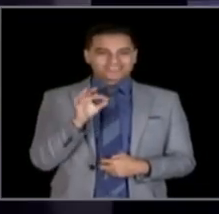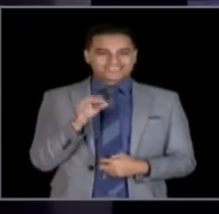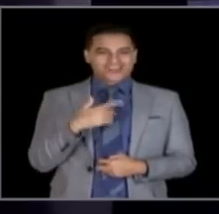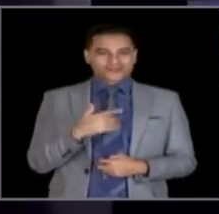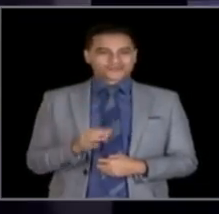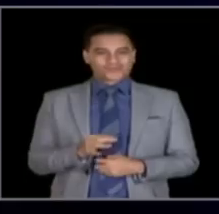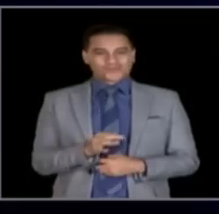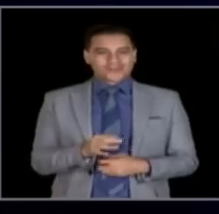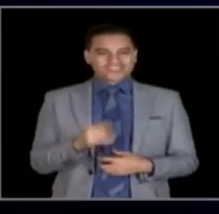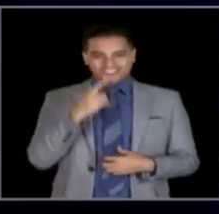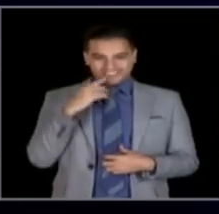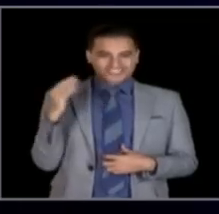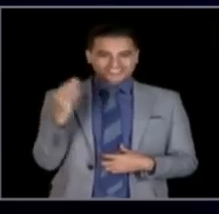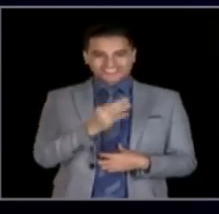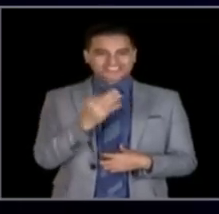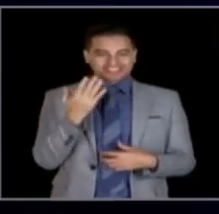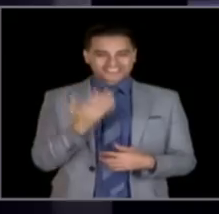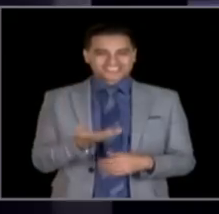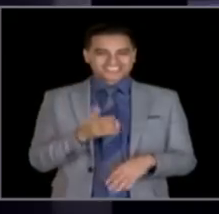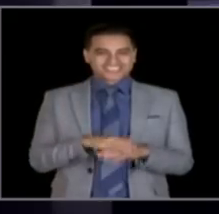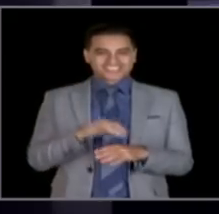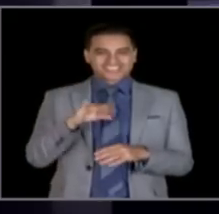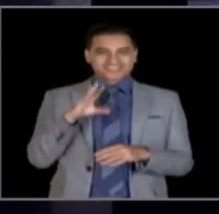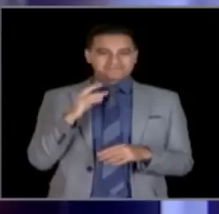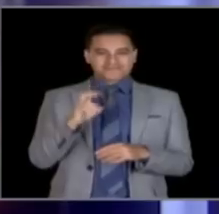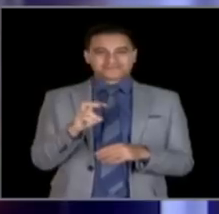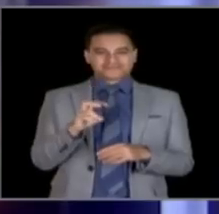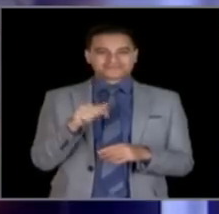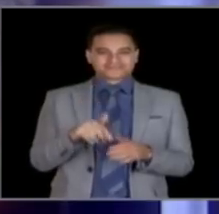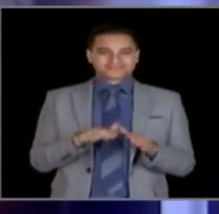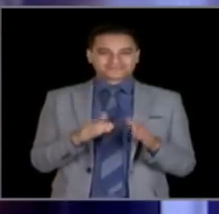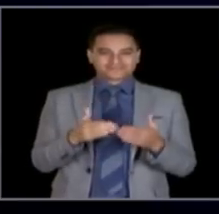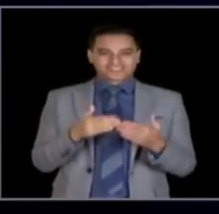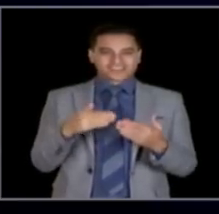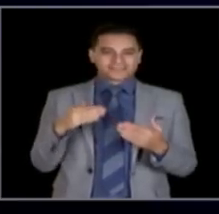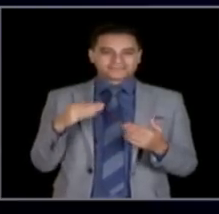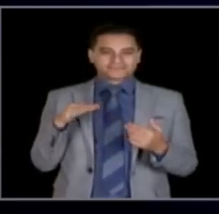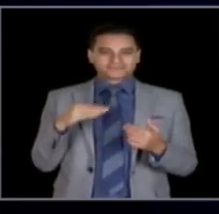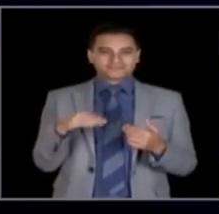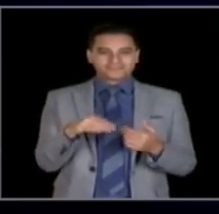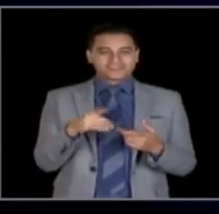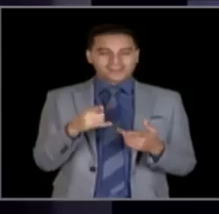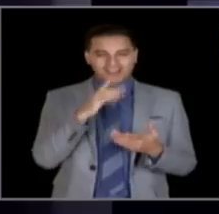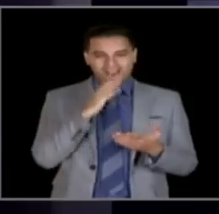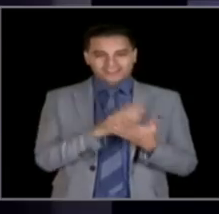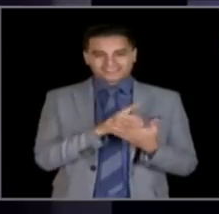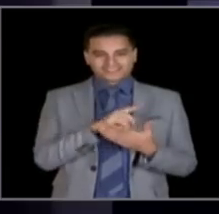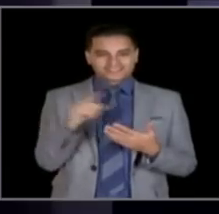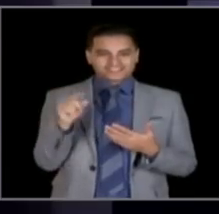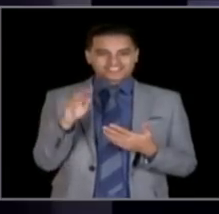صراحه. تهديد شديد اللهجه من موك. فريق أليجيترز ليكوا حق الرد.